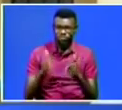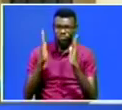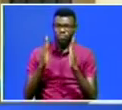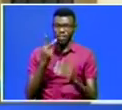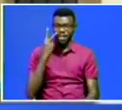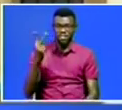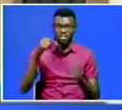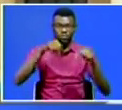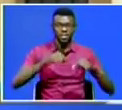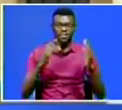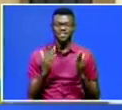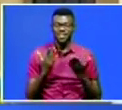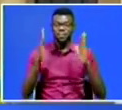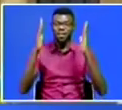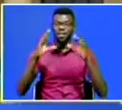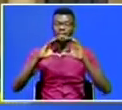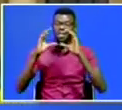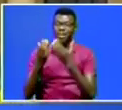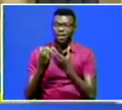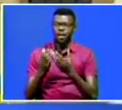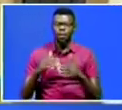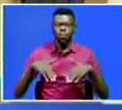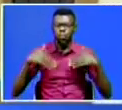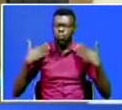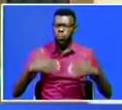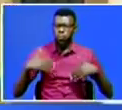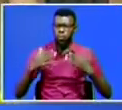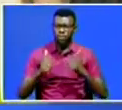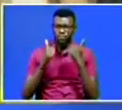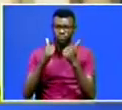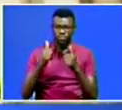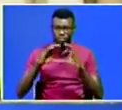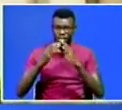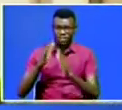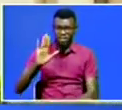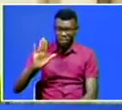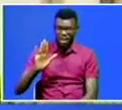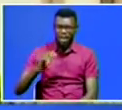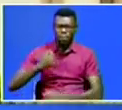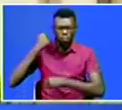why we are celebrating. The class was superb. Unajua walikuwa wanajiita class of